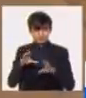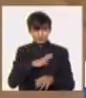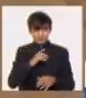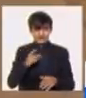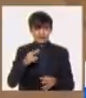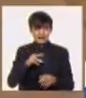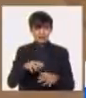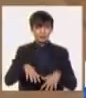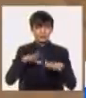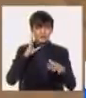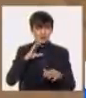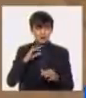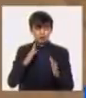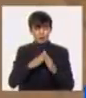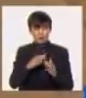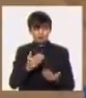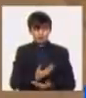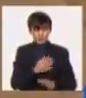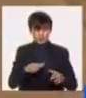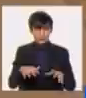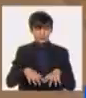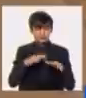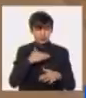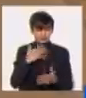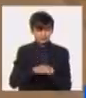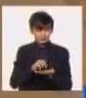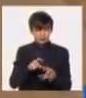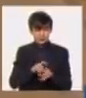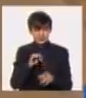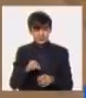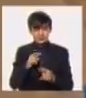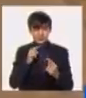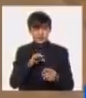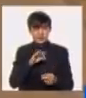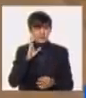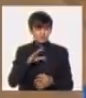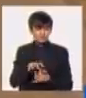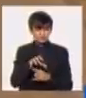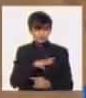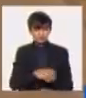допустить подтопления жилых домов и подкачки воды.